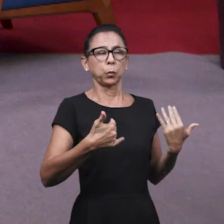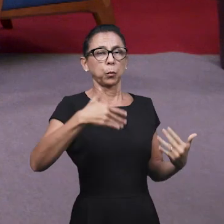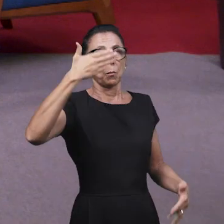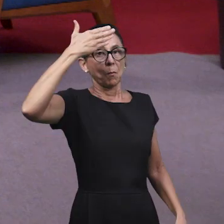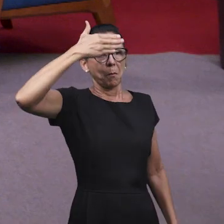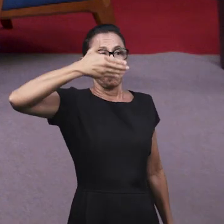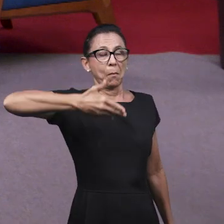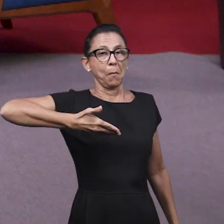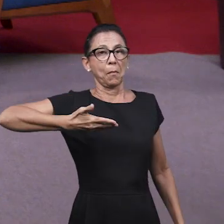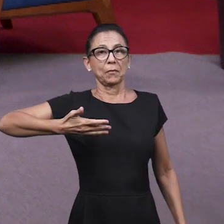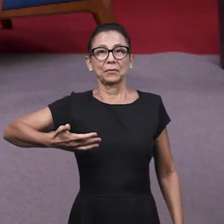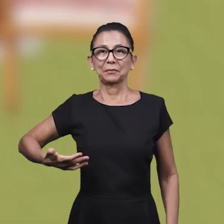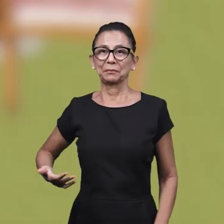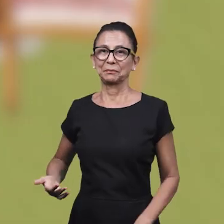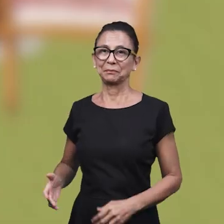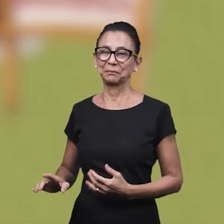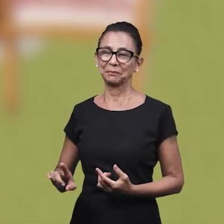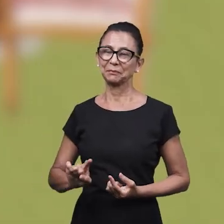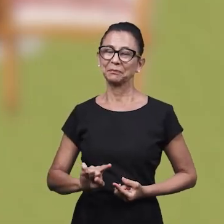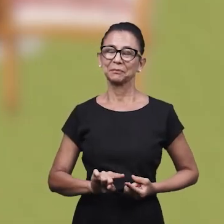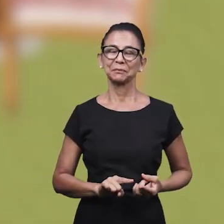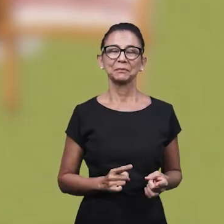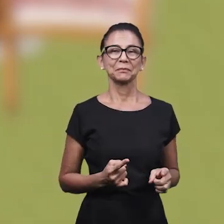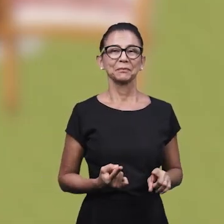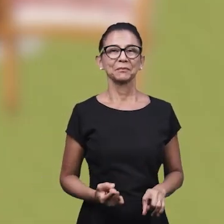de grande épreuve avec Dieu.